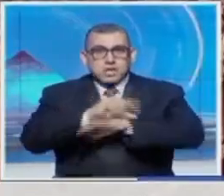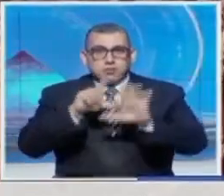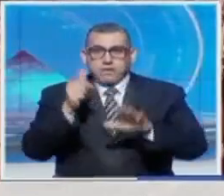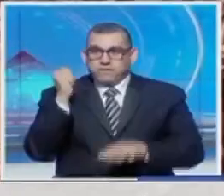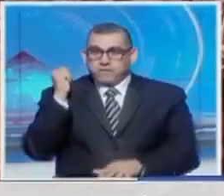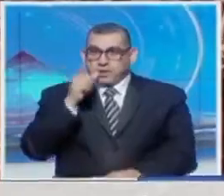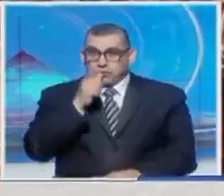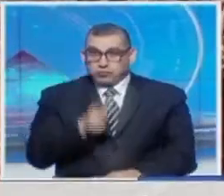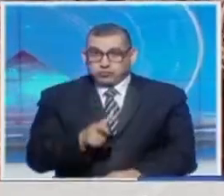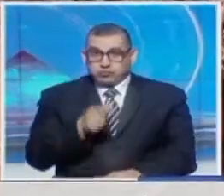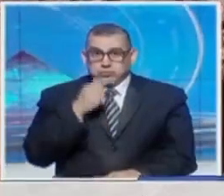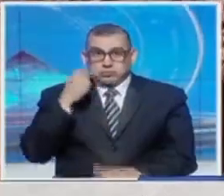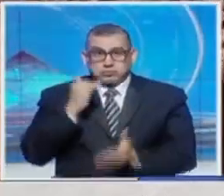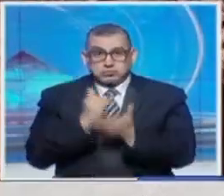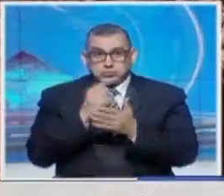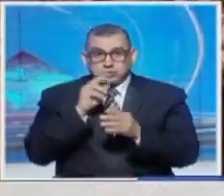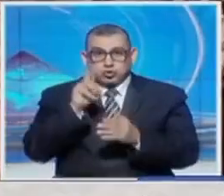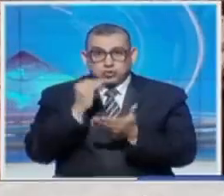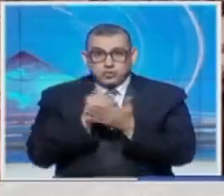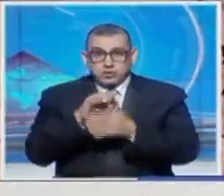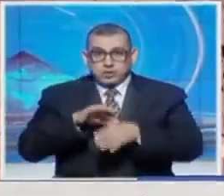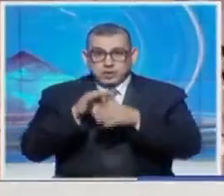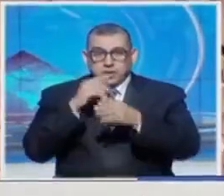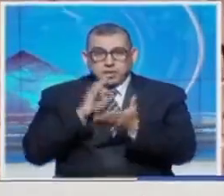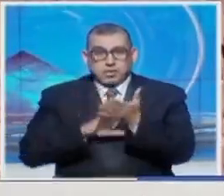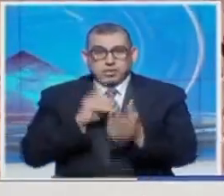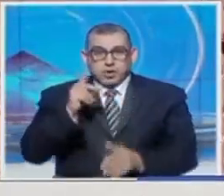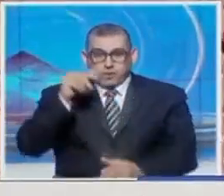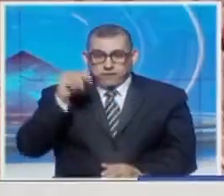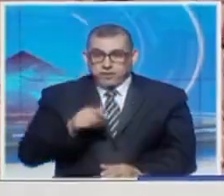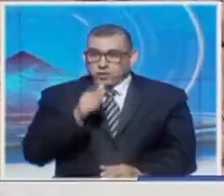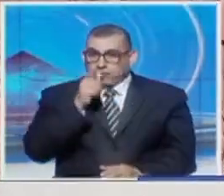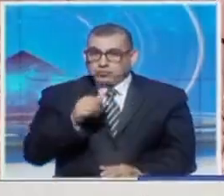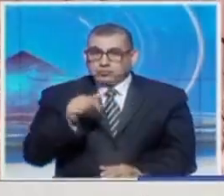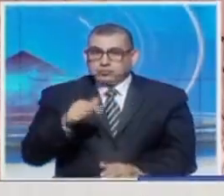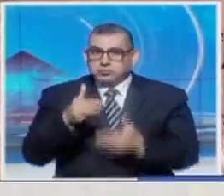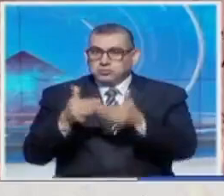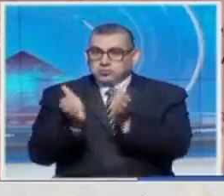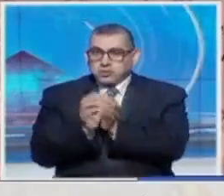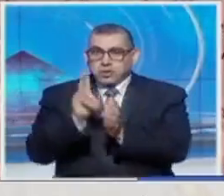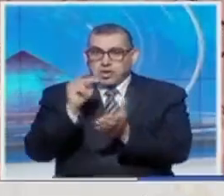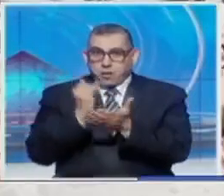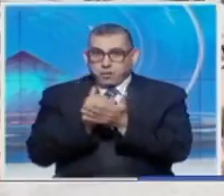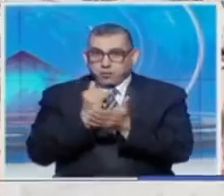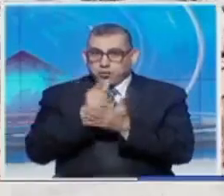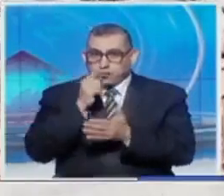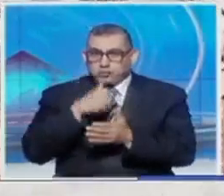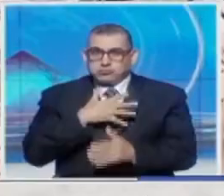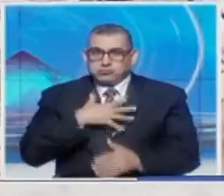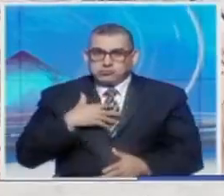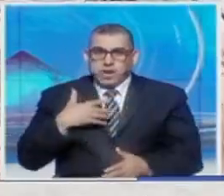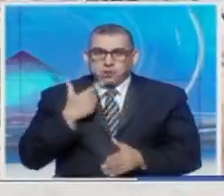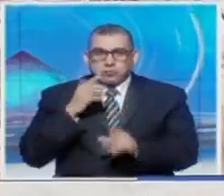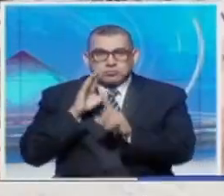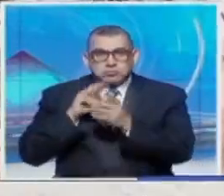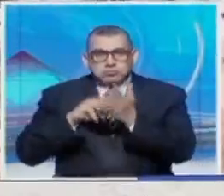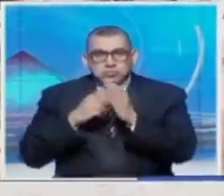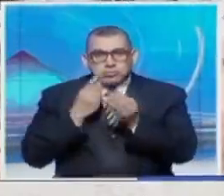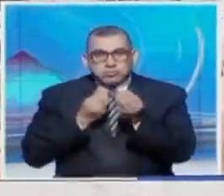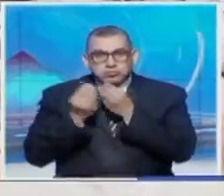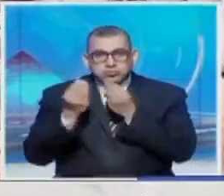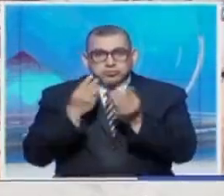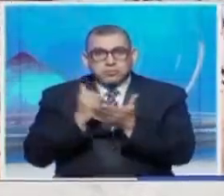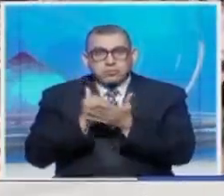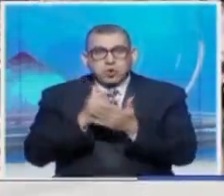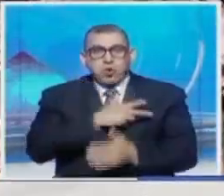الماضي. أضاف جريفيث منسق الإغاثة في حالة الطوارئ أن المنظمة الدولية تأمل استنادا إلى محادثاتها